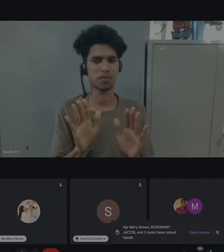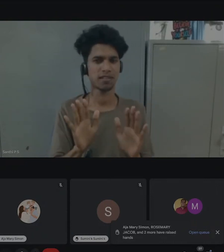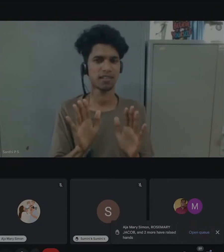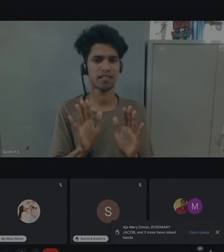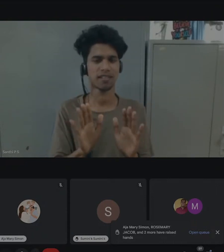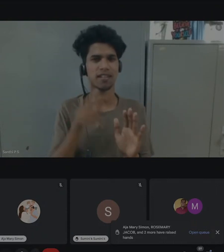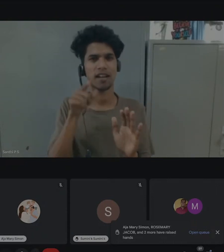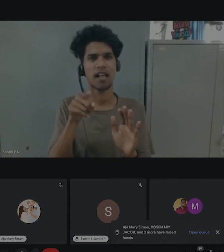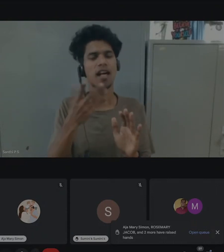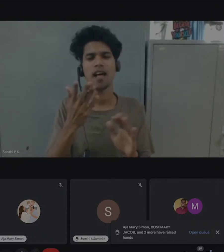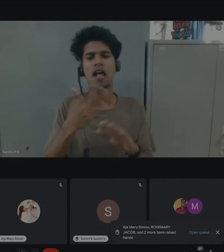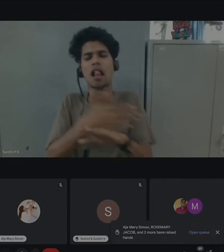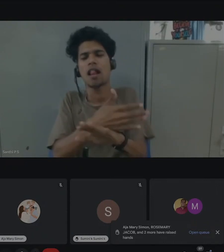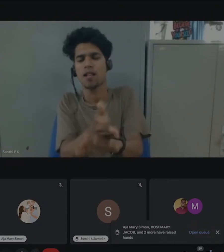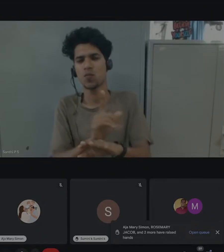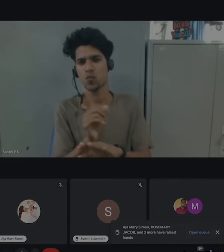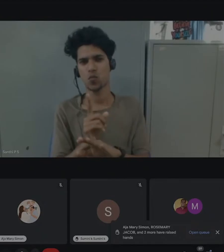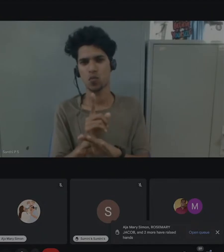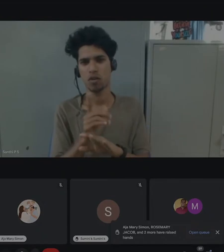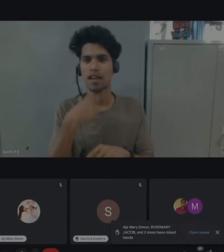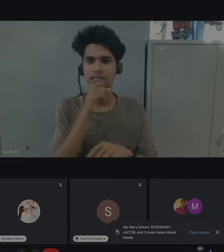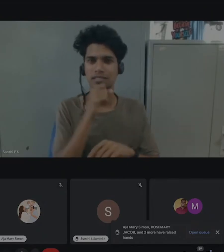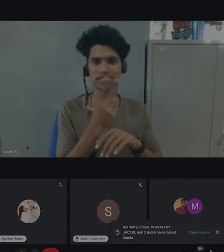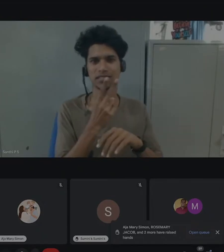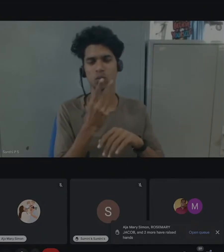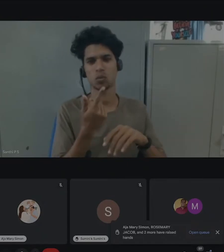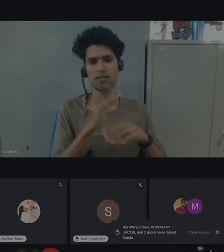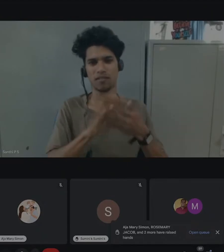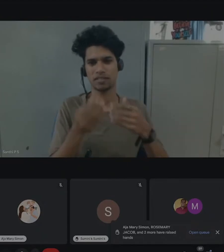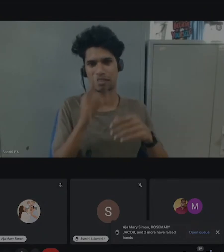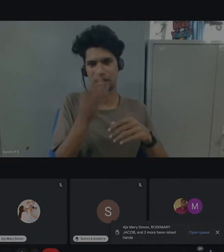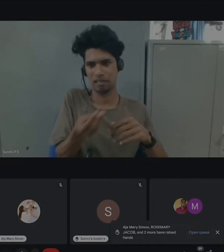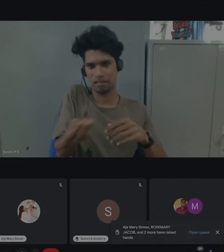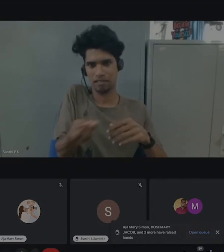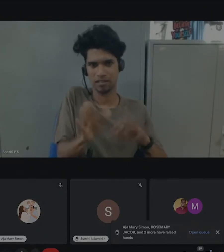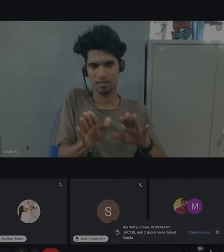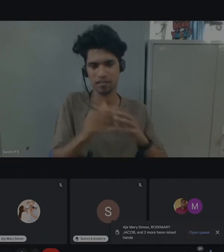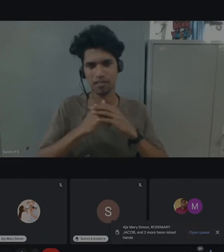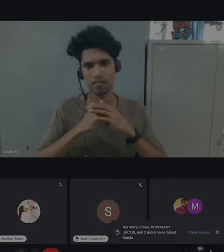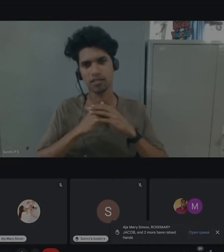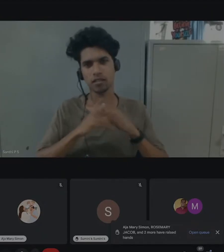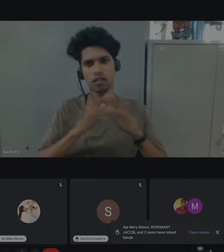നമ്മൾ കൊണ്ടുപോകണ്ടേ. ഇപ്പൊ 2.5-2.25 വയസ്സല്ലേ ആയിട്ടുള്ളൂ. ഇപ്പോഴേ കൊടുത്തു കഴിഞ്ഞു കഴിഞ്ഞാൽ അല്ല, ഇപ്പൊ ഒരു